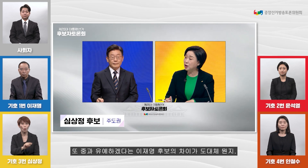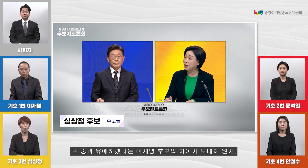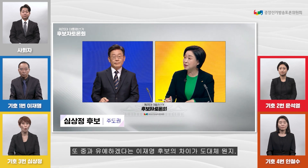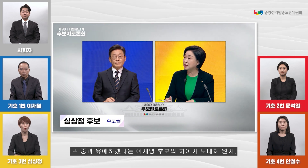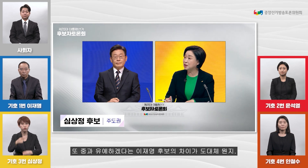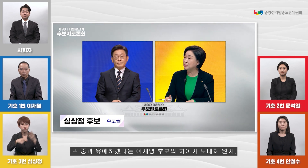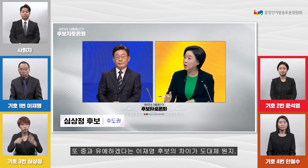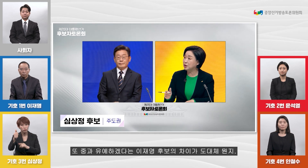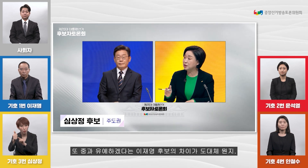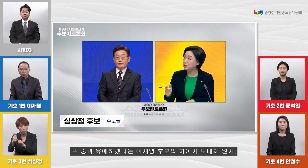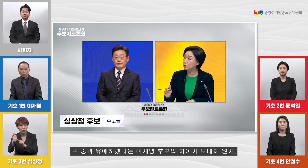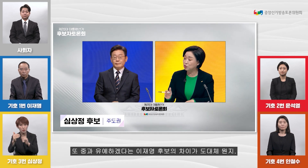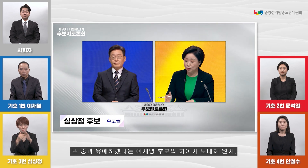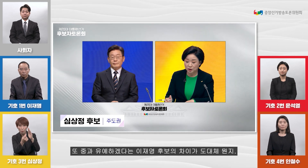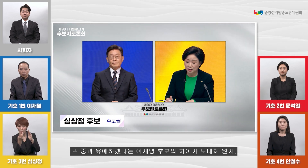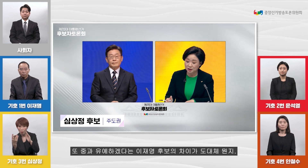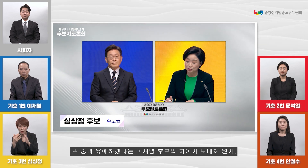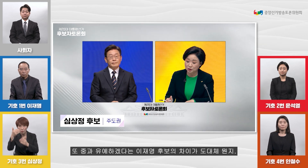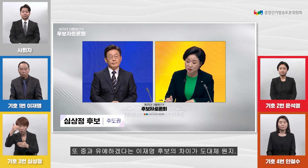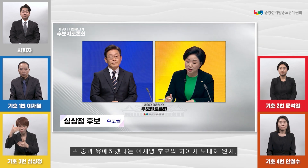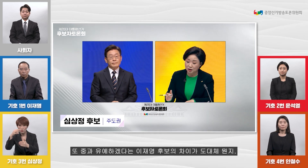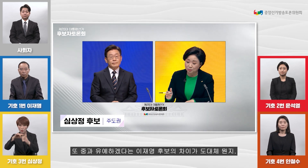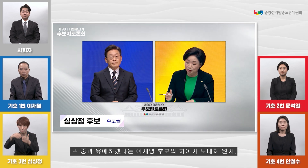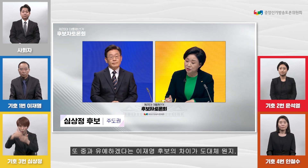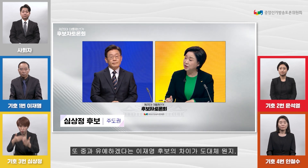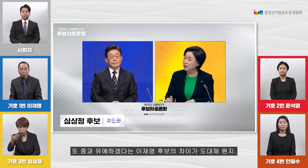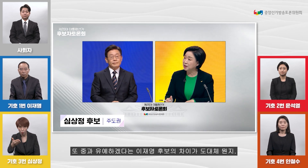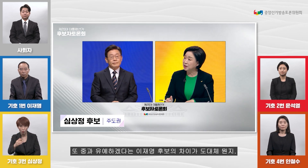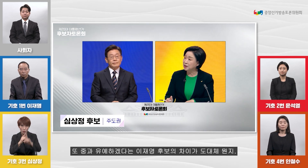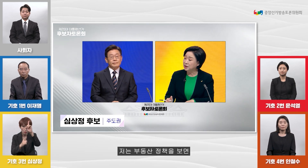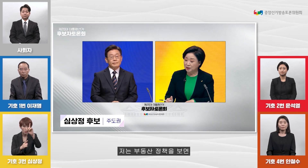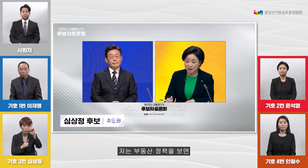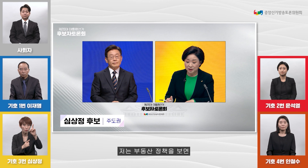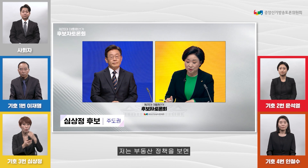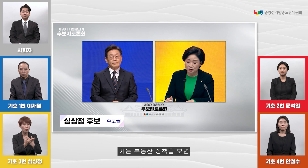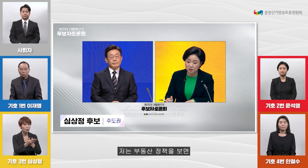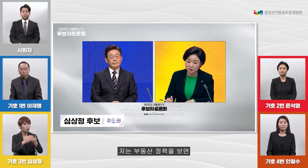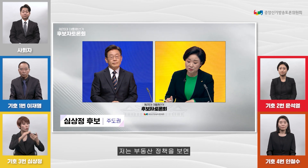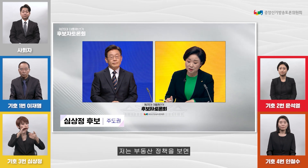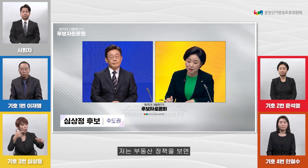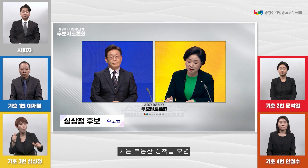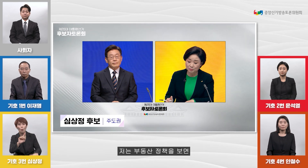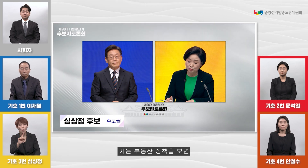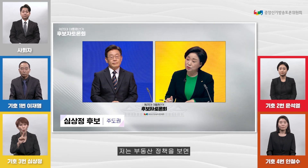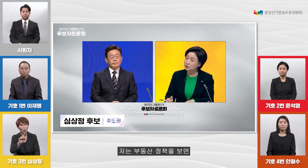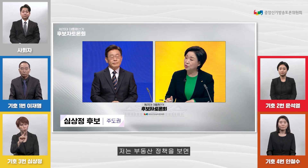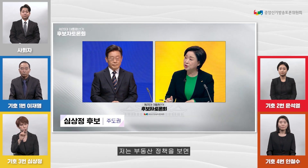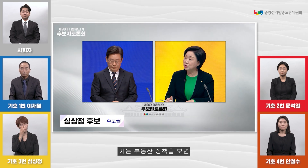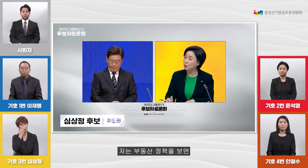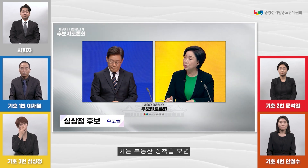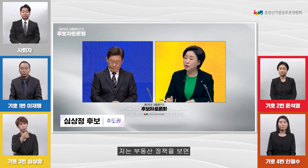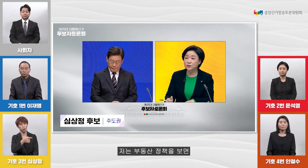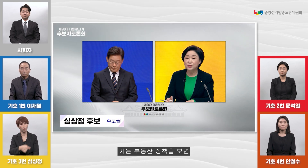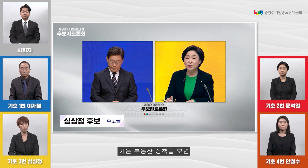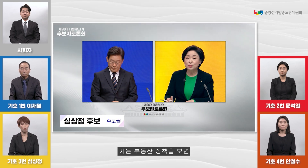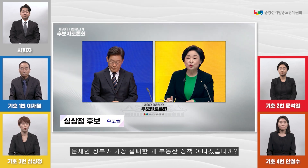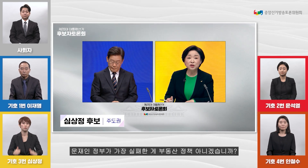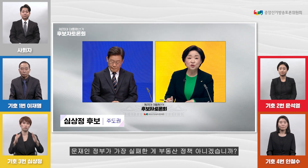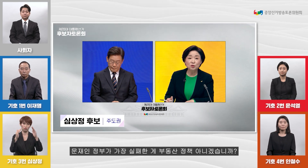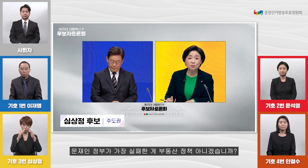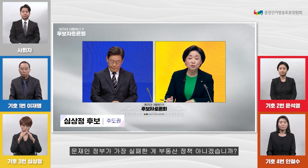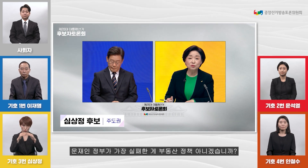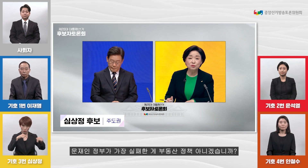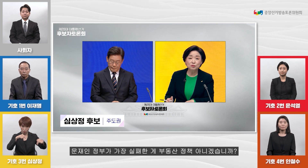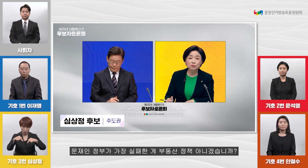중과 유예하겠다는 이재명 후보의 차이가 도대체 뭔지. 저는 이제 부동산 정책을 보면